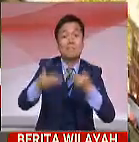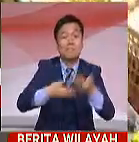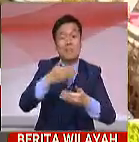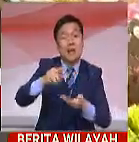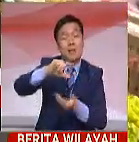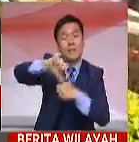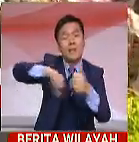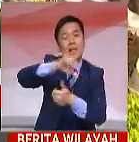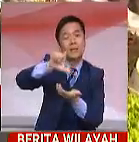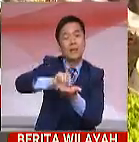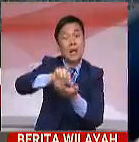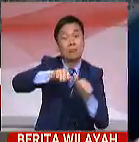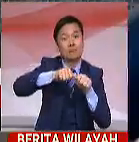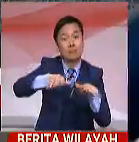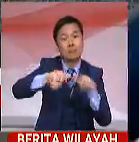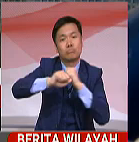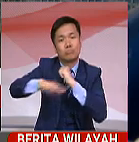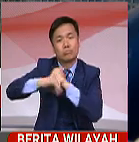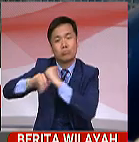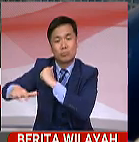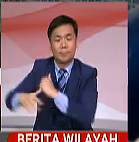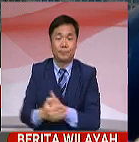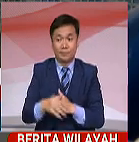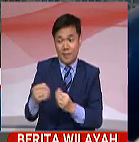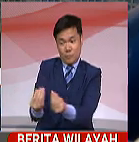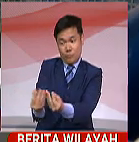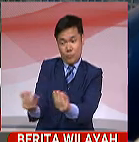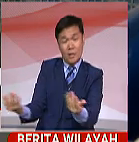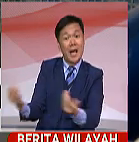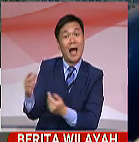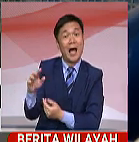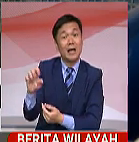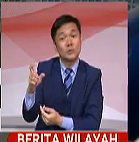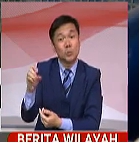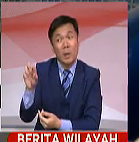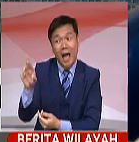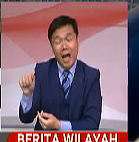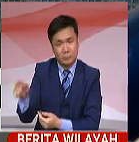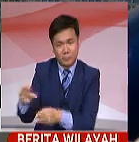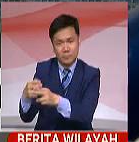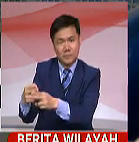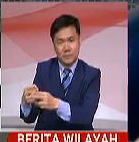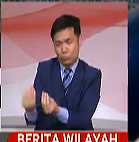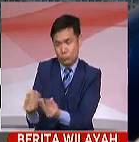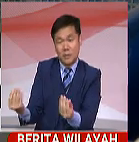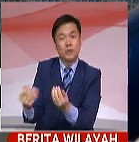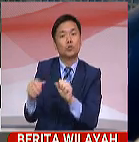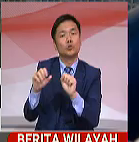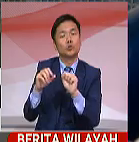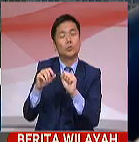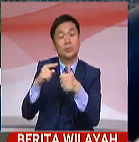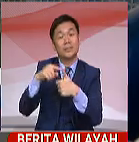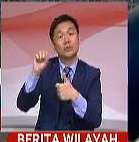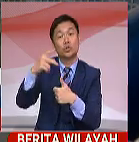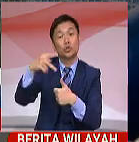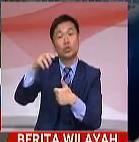seluruh negara. Untuk apa azolla ni kita banyak guna apa Shopee,